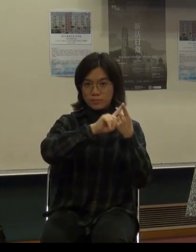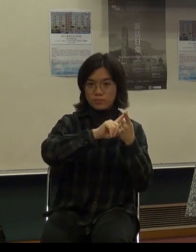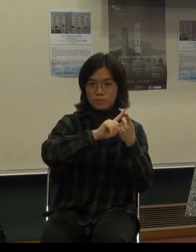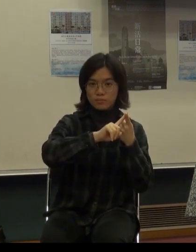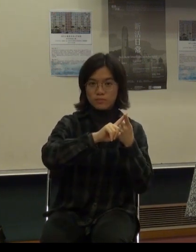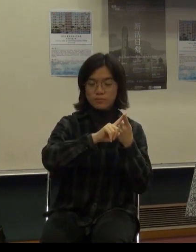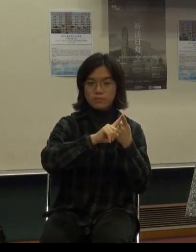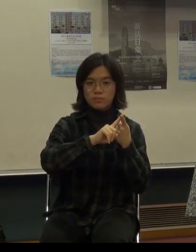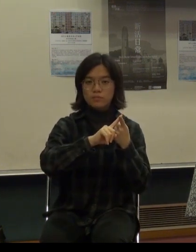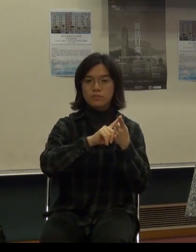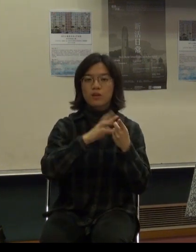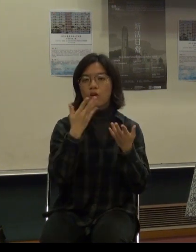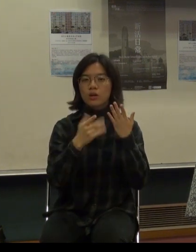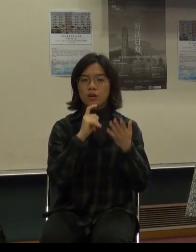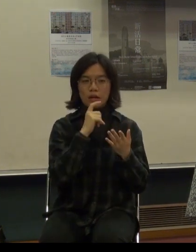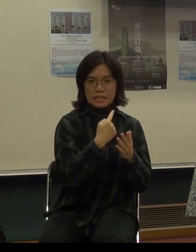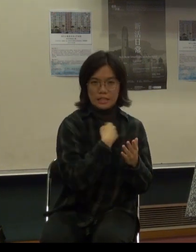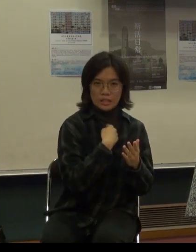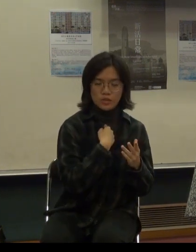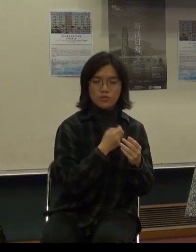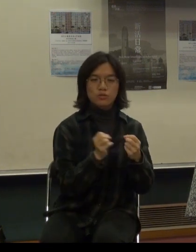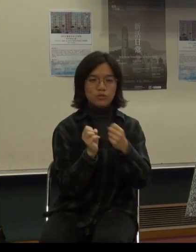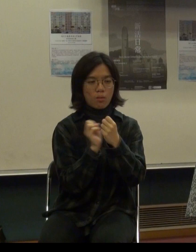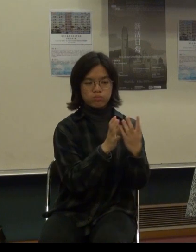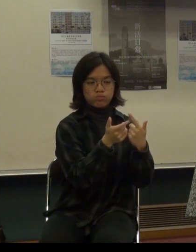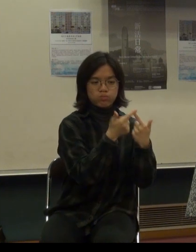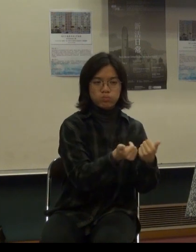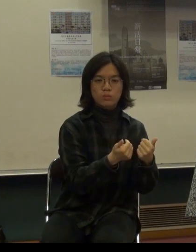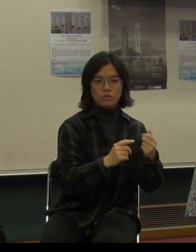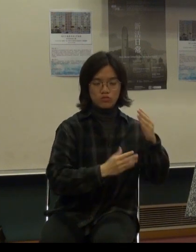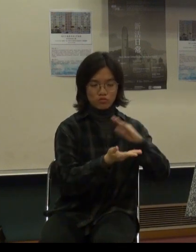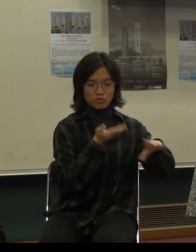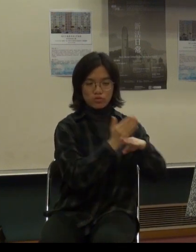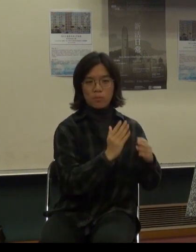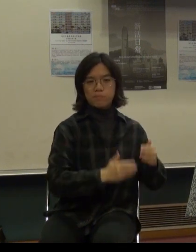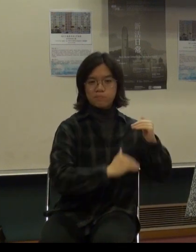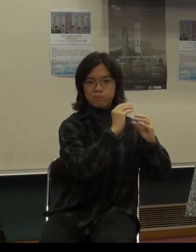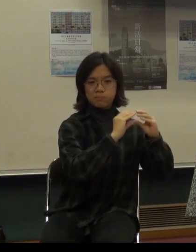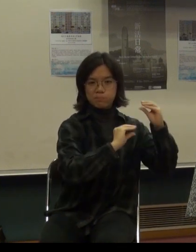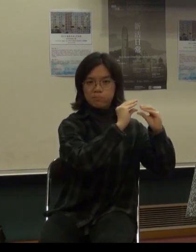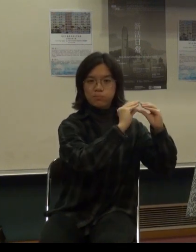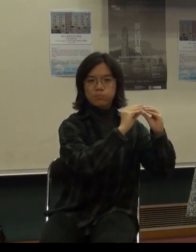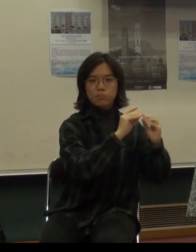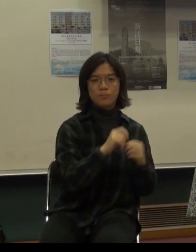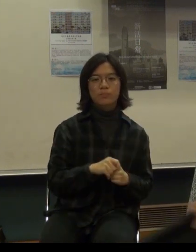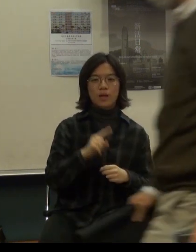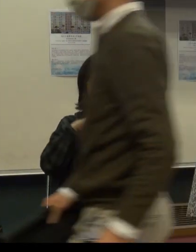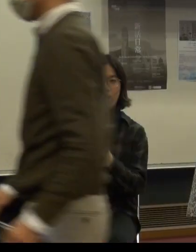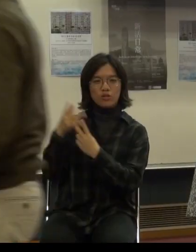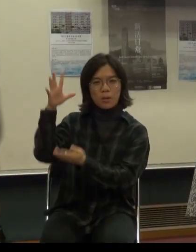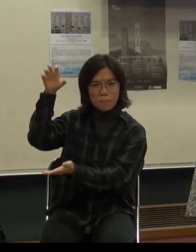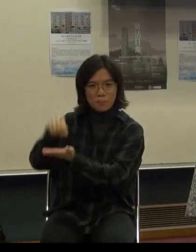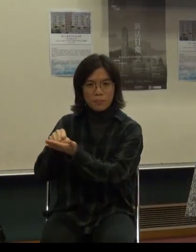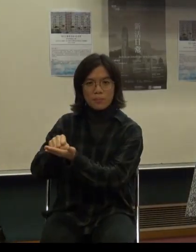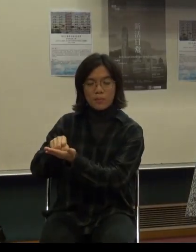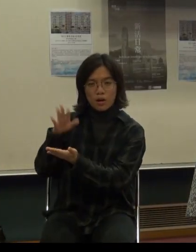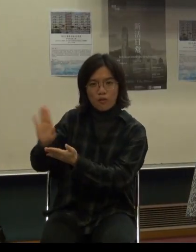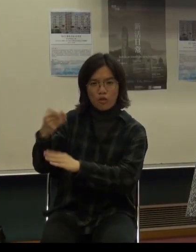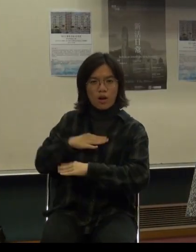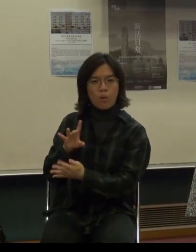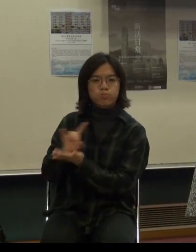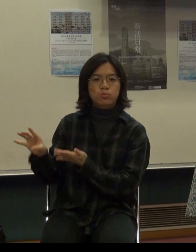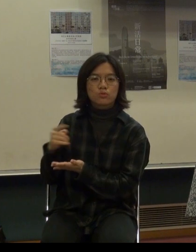因為有需求而會有一個重建啦。第二個就係一個去殖民地化嘅狀況。咁啱啱我諗到一個位就係、是、港英政府其實都處於一個幾